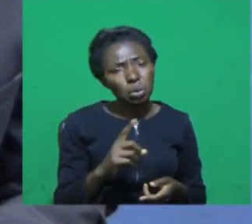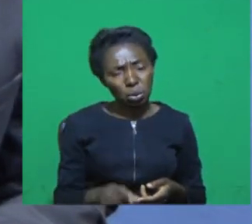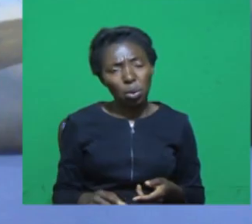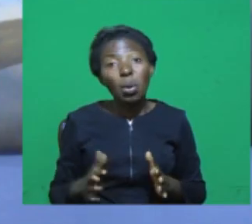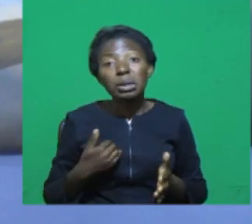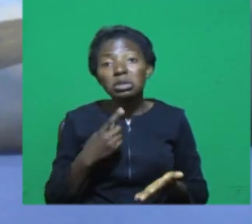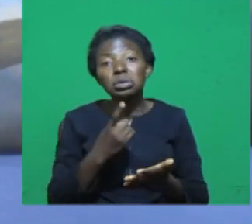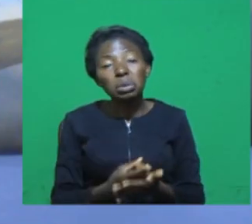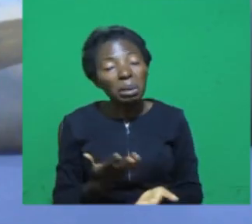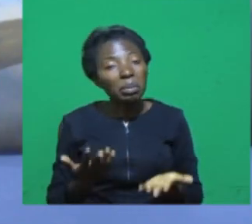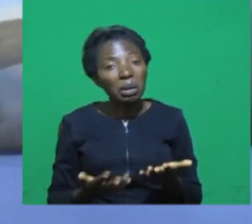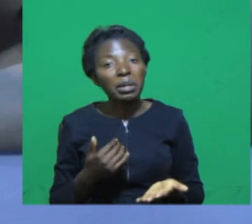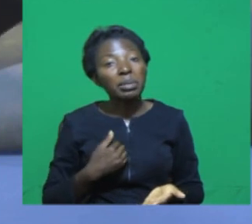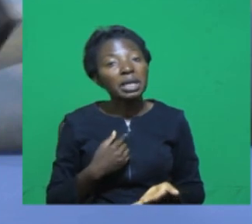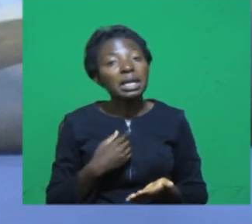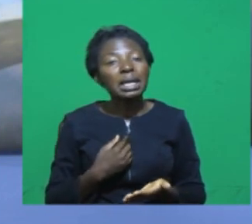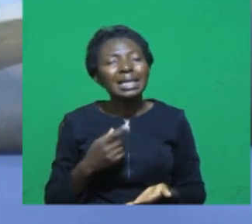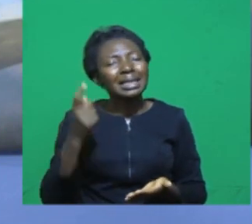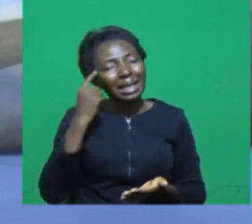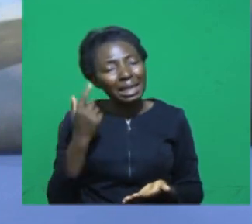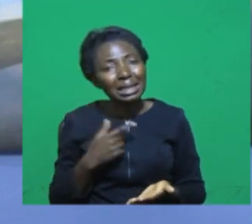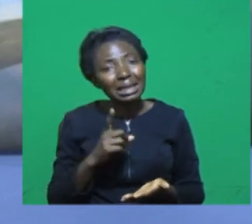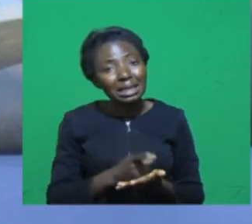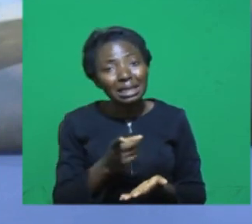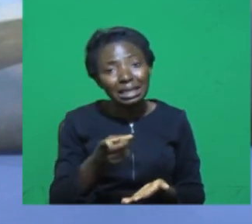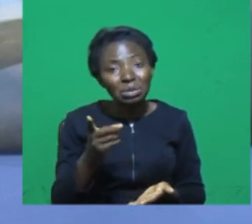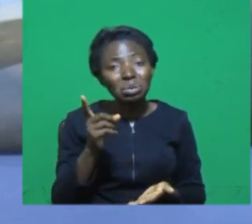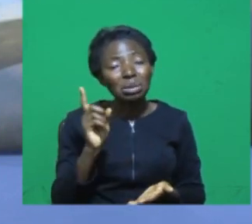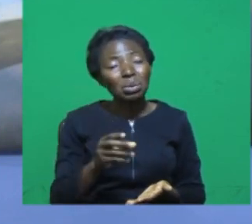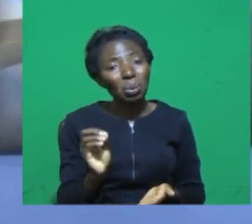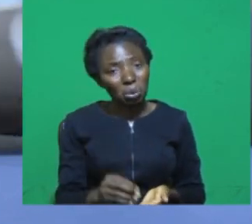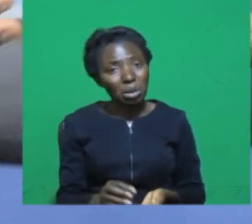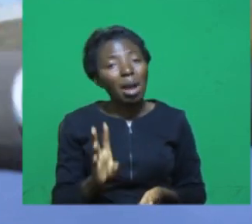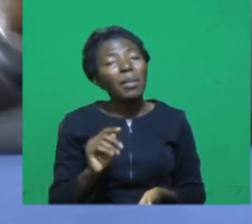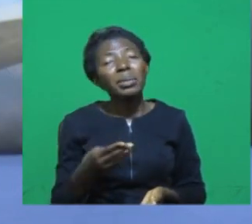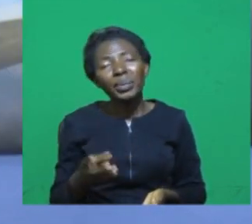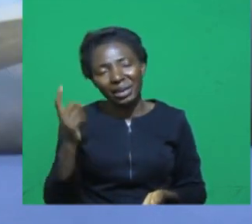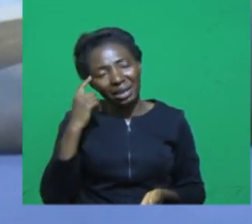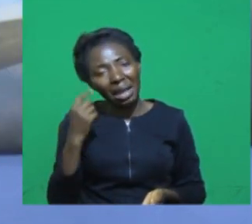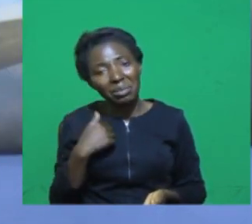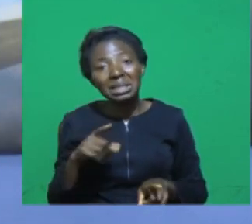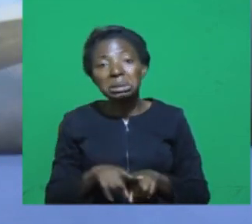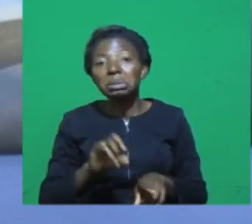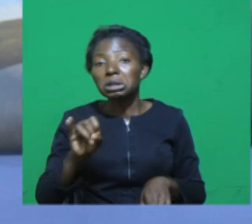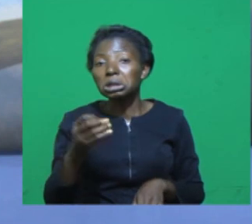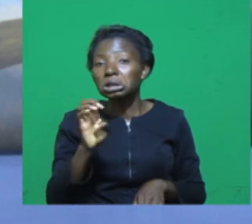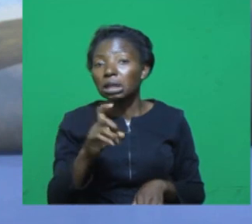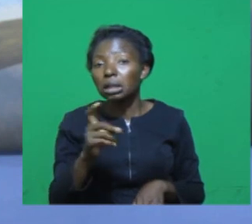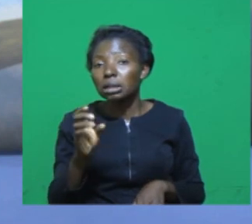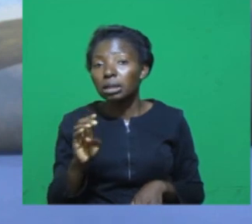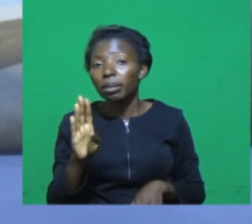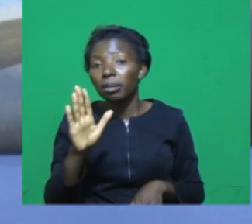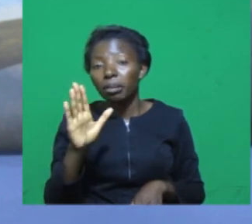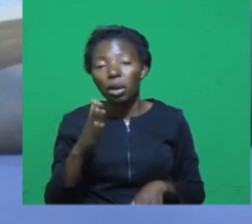pandiri zvinogona kudaro here ndichita innocently, but vanhu vachitoona chimiro chaJezebhel pandiri. Iwe